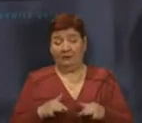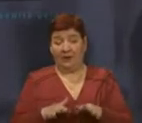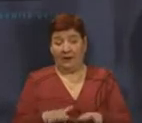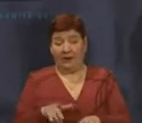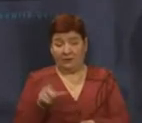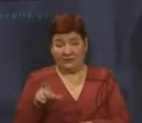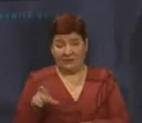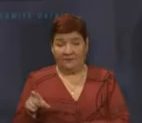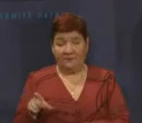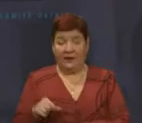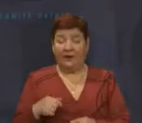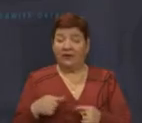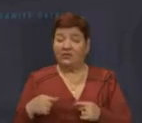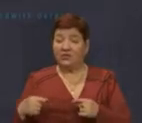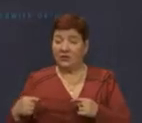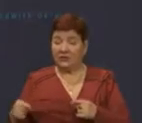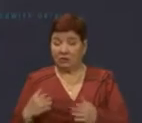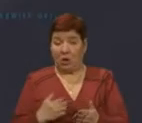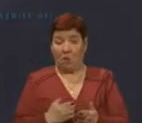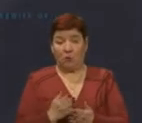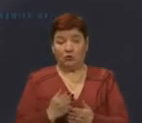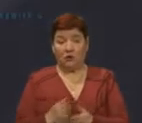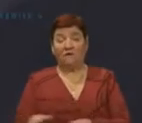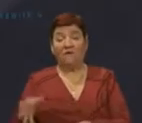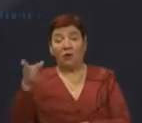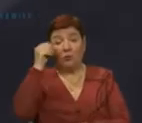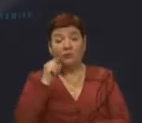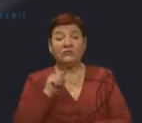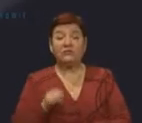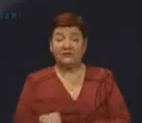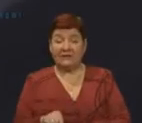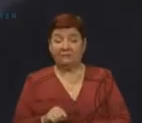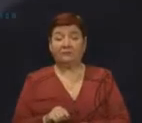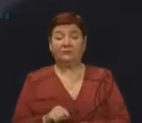тільки житлово-комунальних, а інших послуг. Враховуючи це,